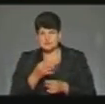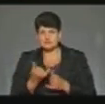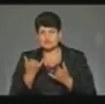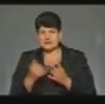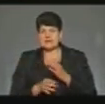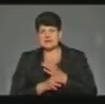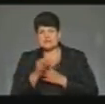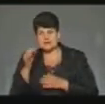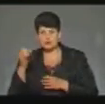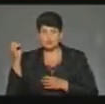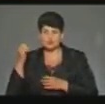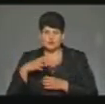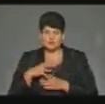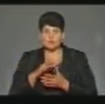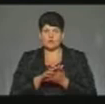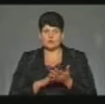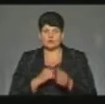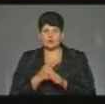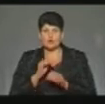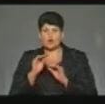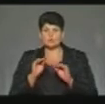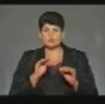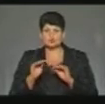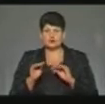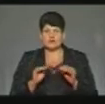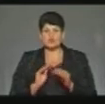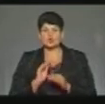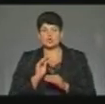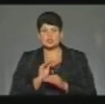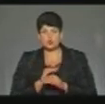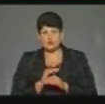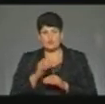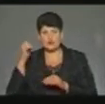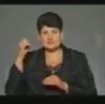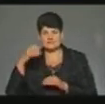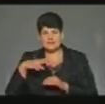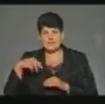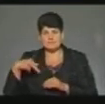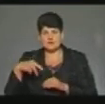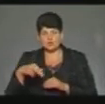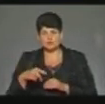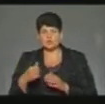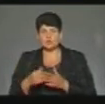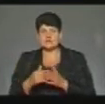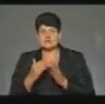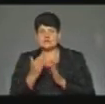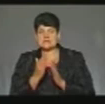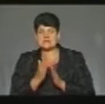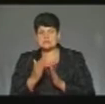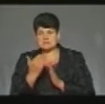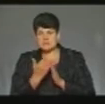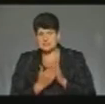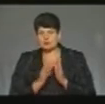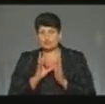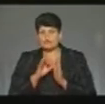Східному та Сонячному тривають роботи з облаштування додаткового освітлення пішохідних переходів. Також до списку будуть включені